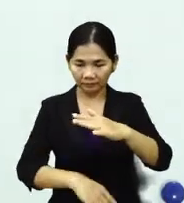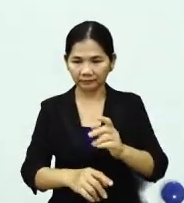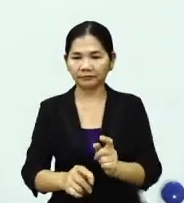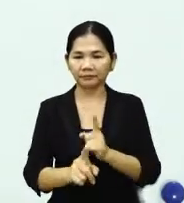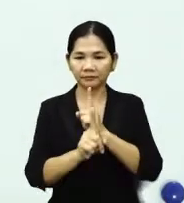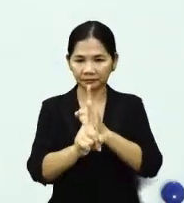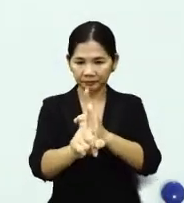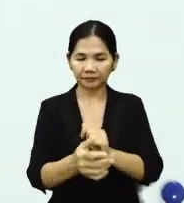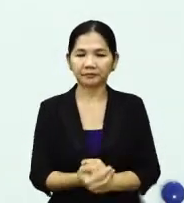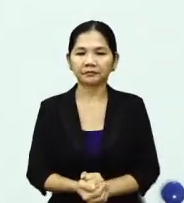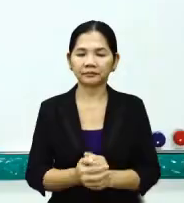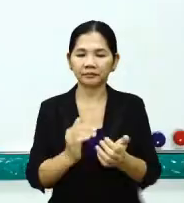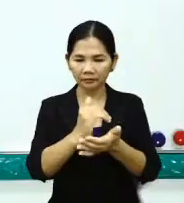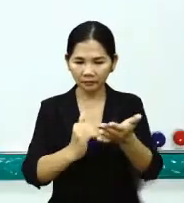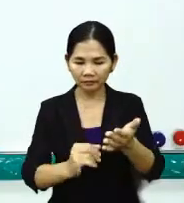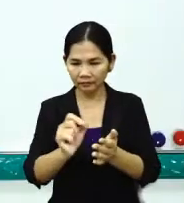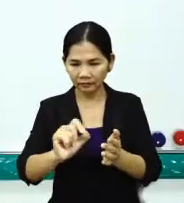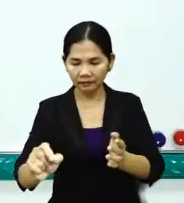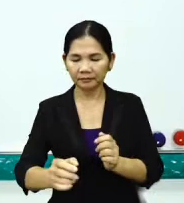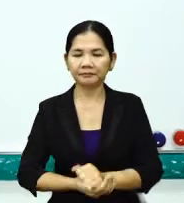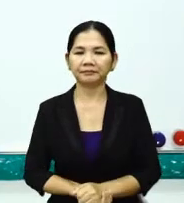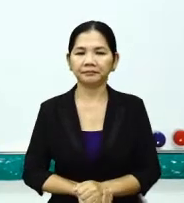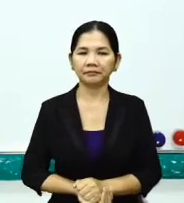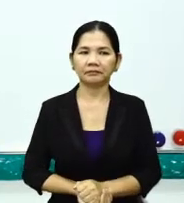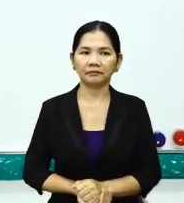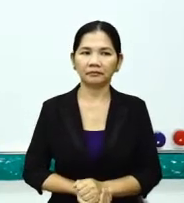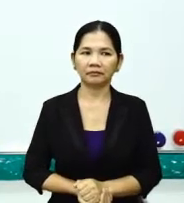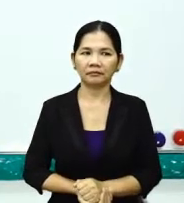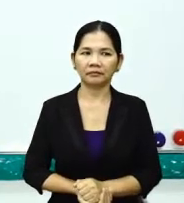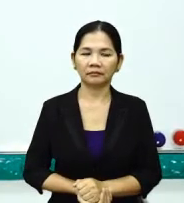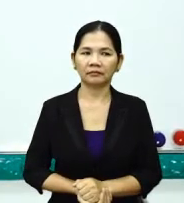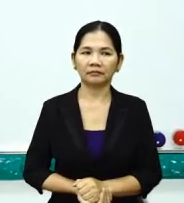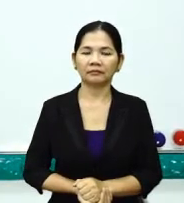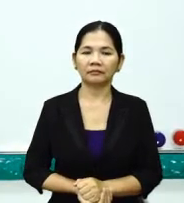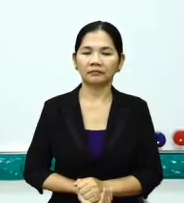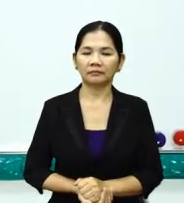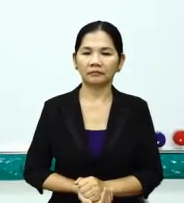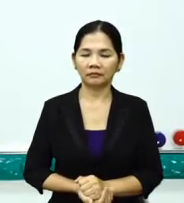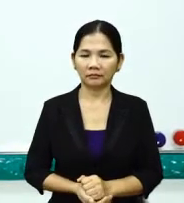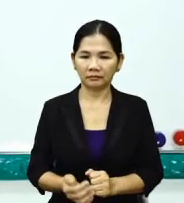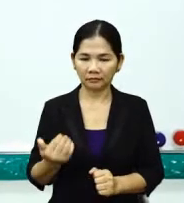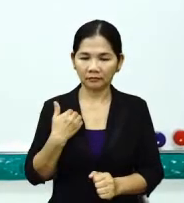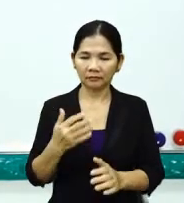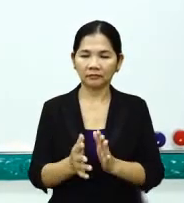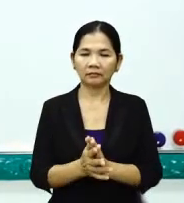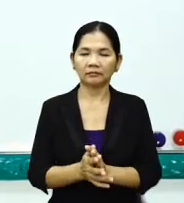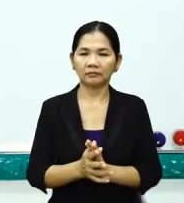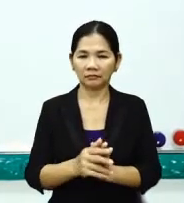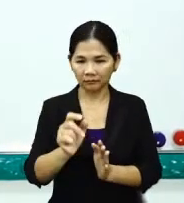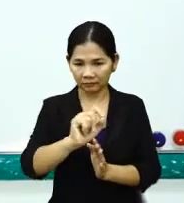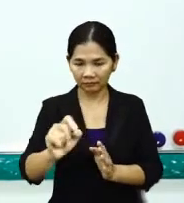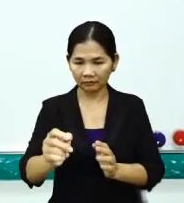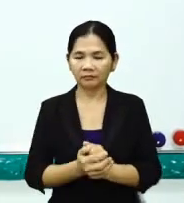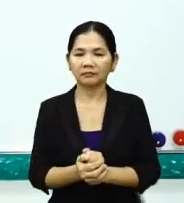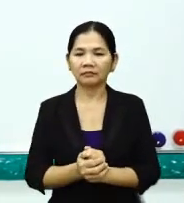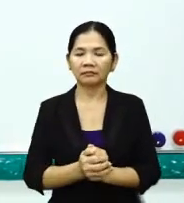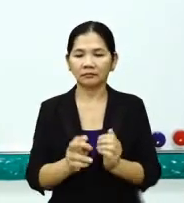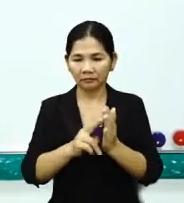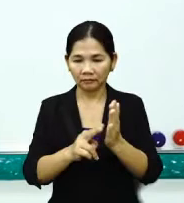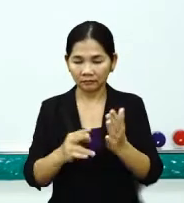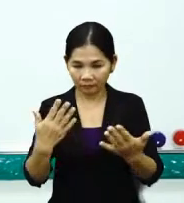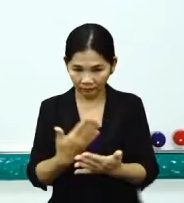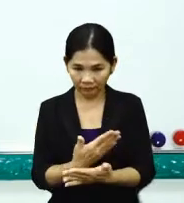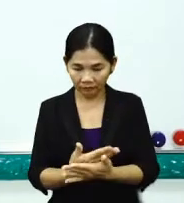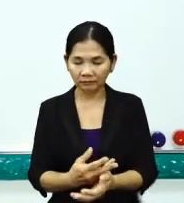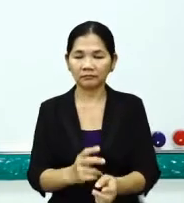tạm an bà chẳng nó xa con sẽ xây khẳng kram bà mình xa xâm tùm bò xây là khẳng kram tế con sẽ xây nó tùm bò mùi tiệt ná